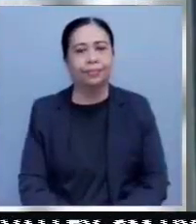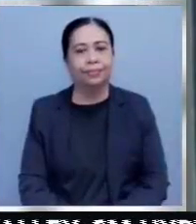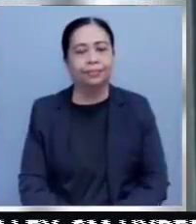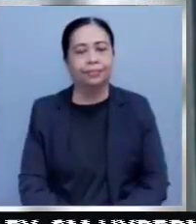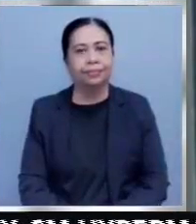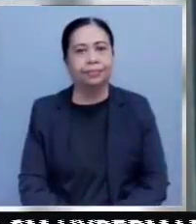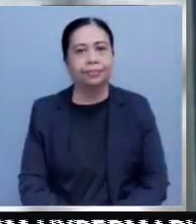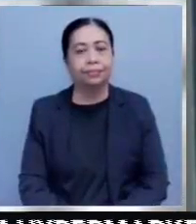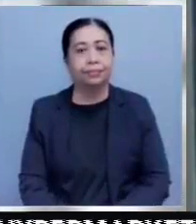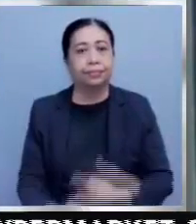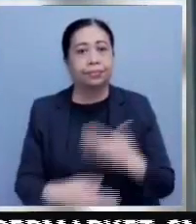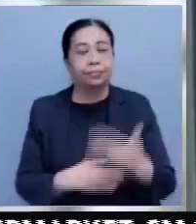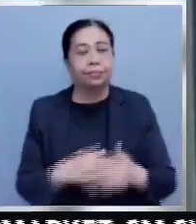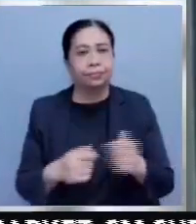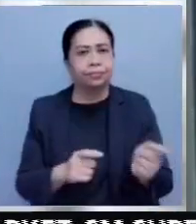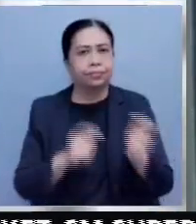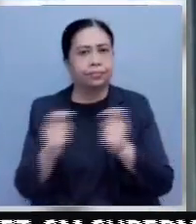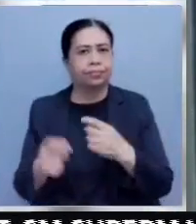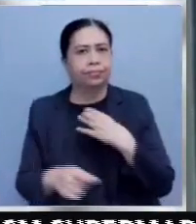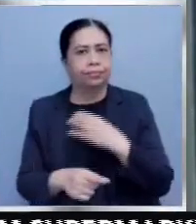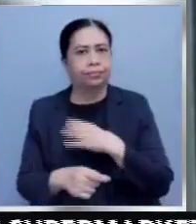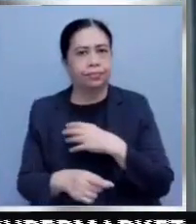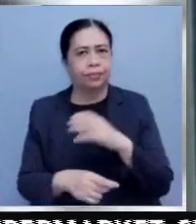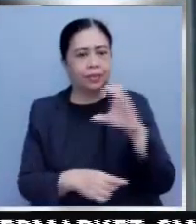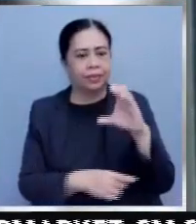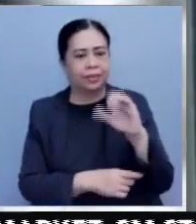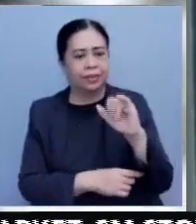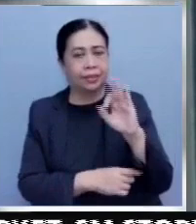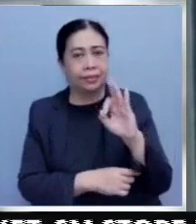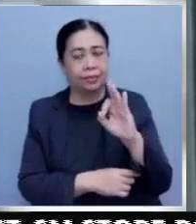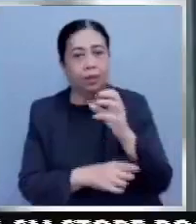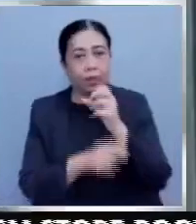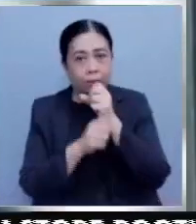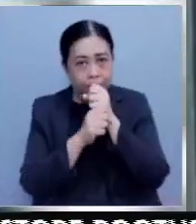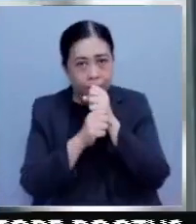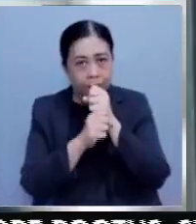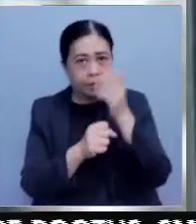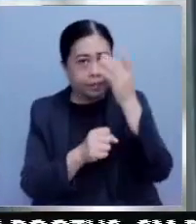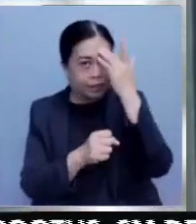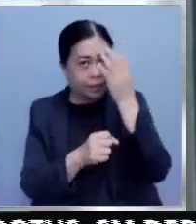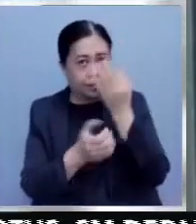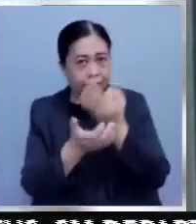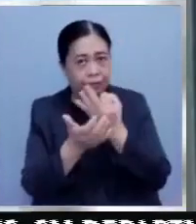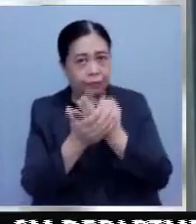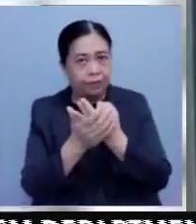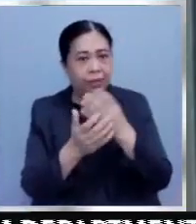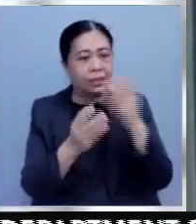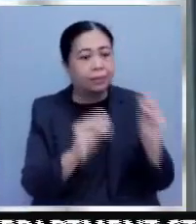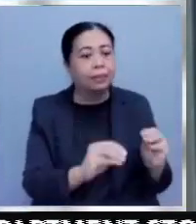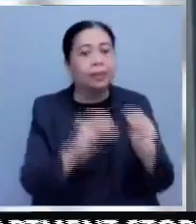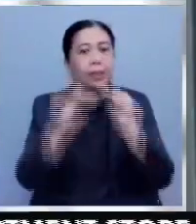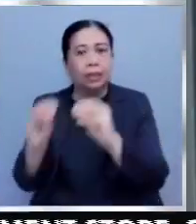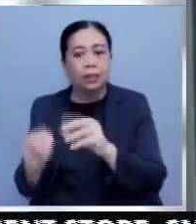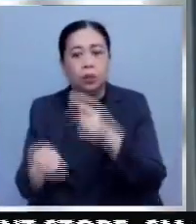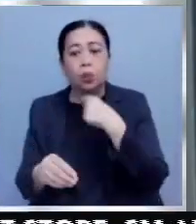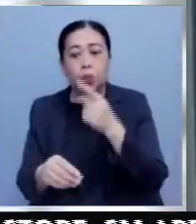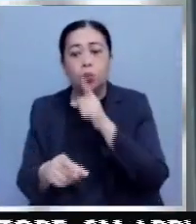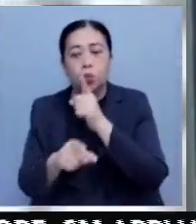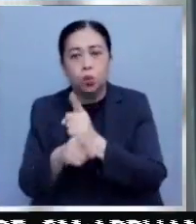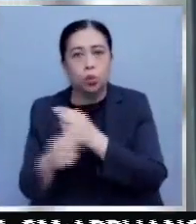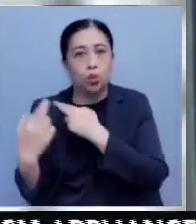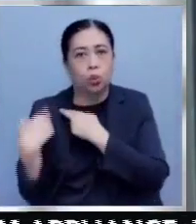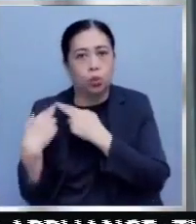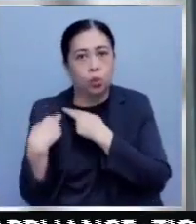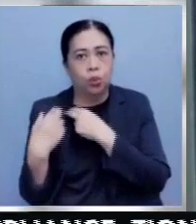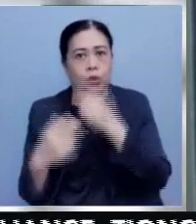Ipinalilipat ng ilang kongresista ang mga confidential at intelligence fund ng gobyerno sa mga ahensya lang na nakatutok sa intelligence at surveillance.